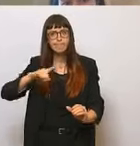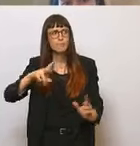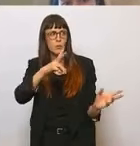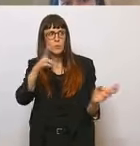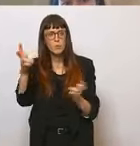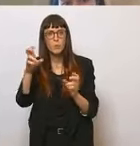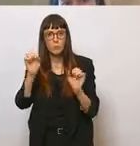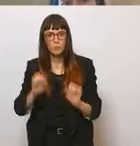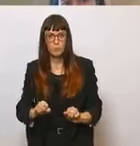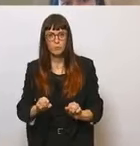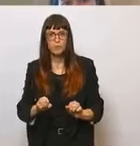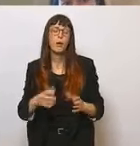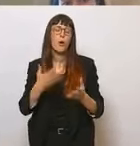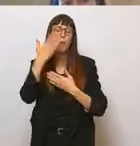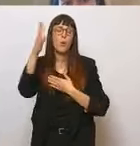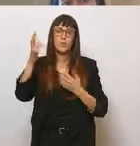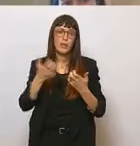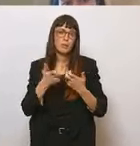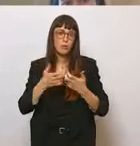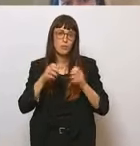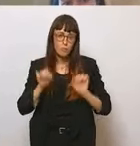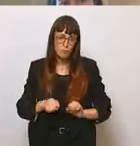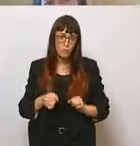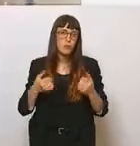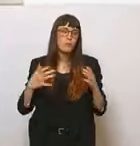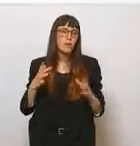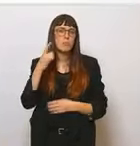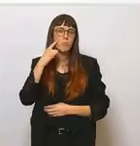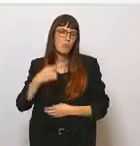mais je prie celui-là. Merci beaucoup.